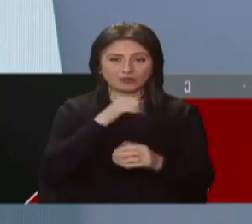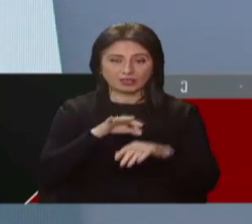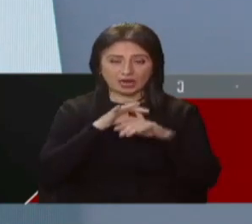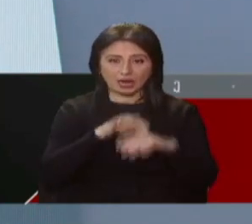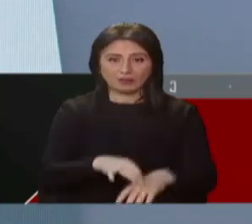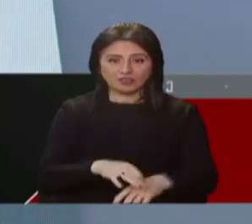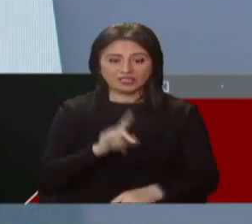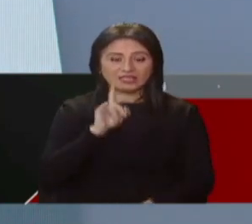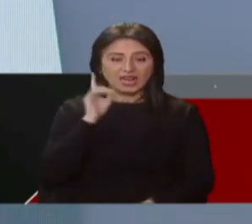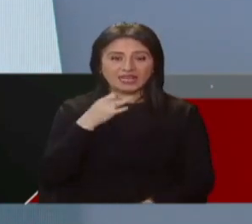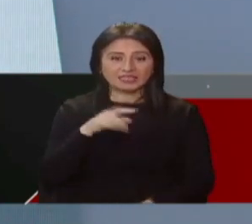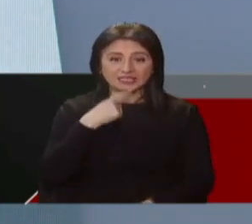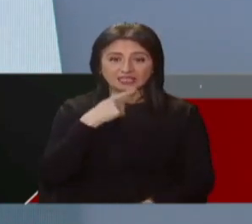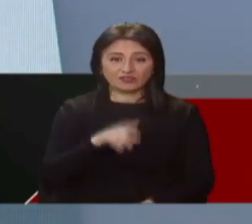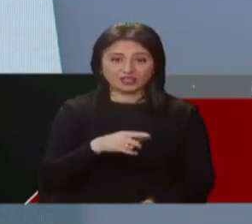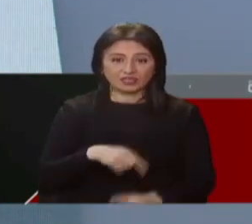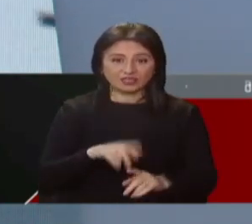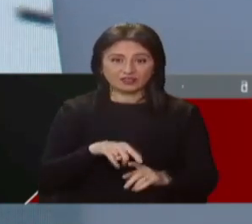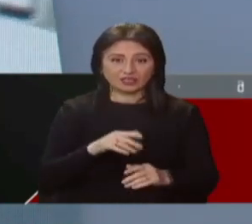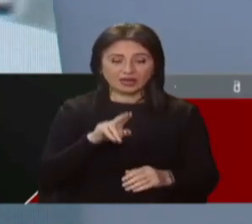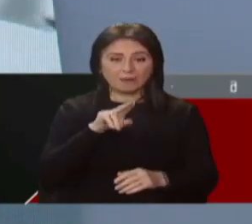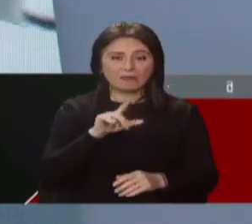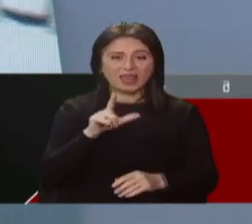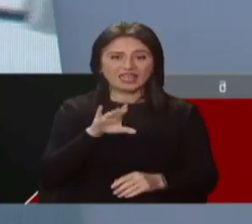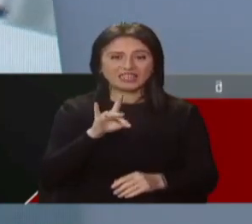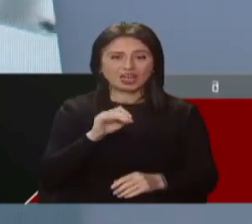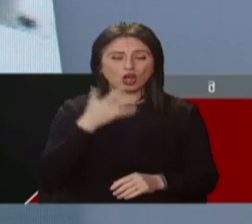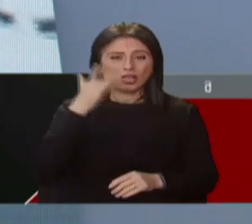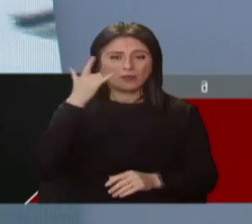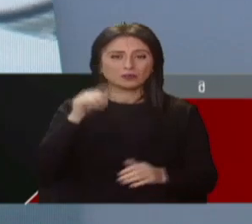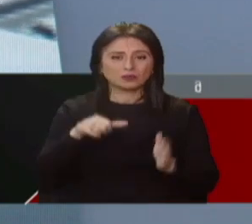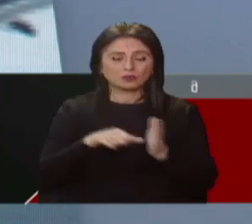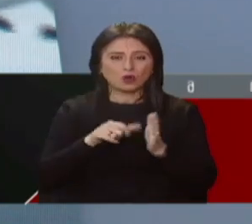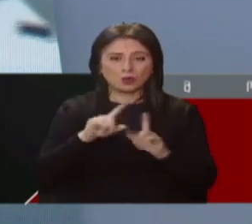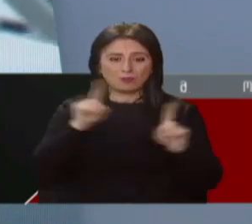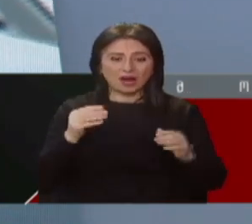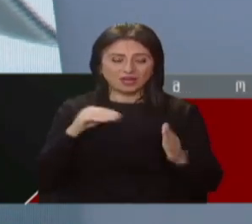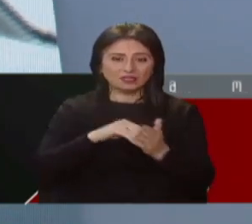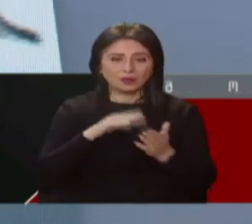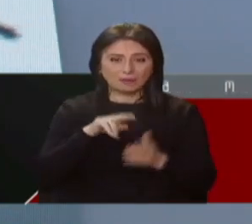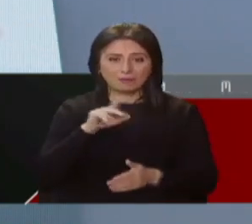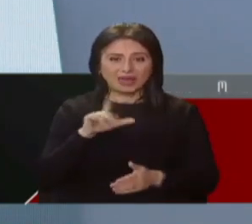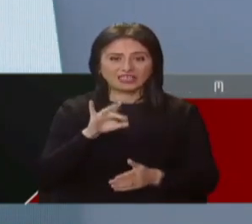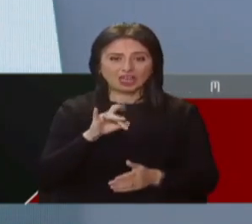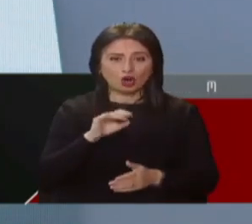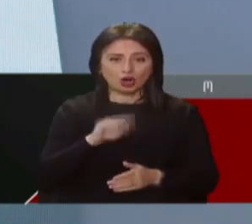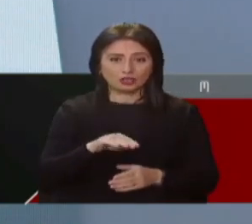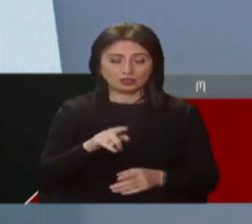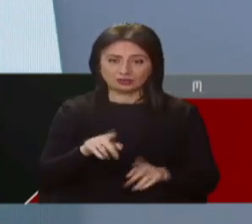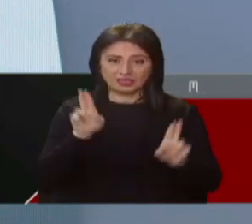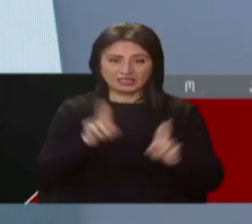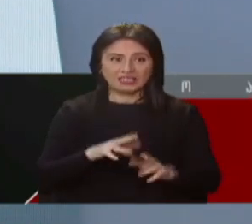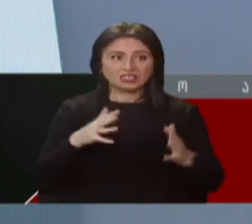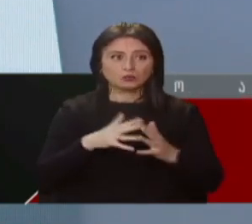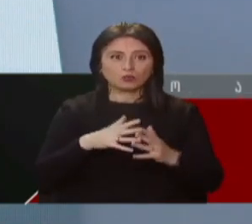გამართეს. ვოლოდიმირ ზელენსკის თქმით, პატრიოტის სისტემები, რომელსაც შტატები ახალი დახმარების პაკეტის ფარგლებში უკრაინას მიაწვის, თამაშის წესებს